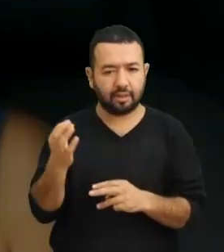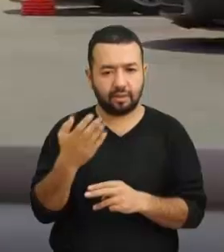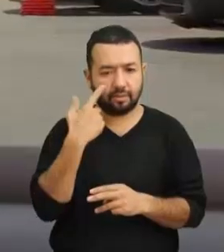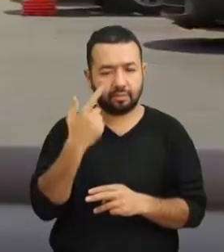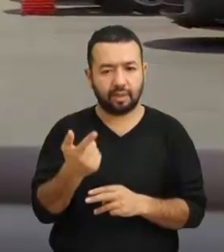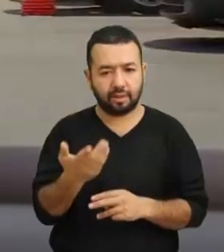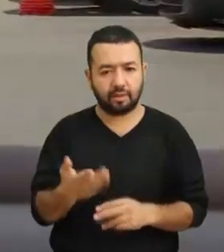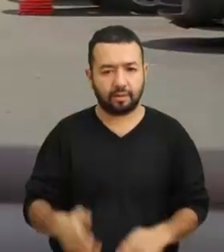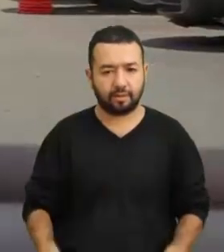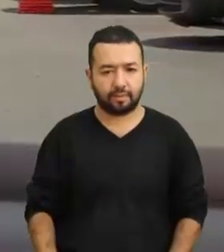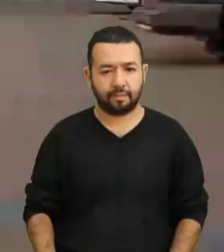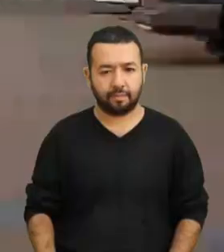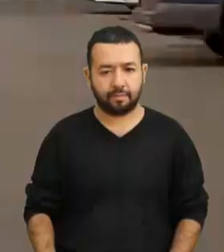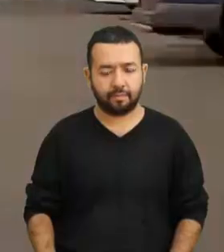bak.